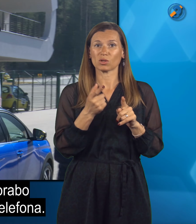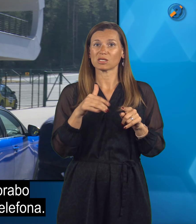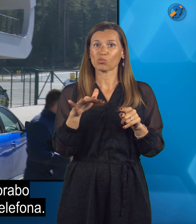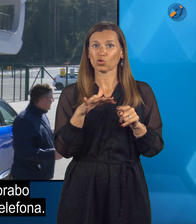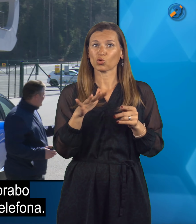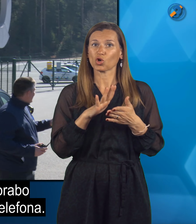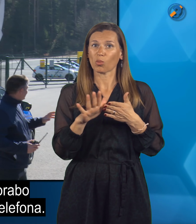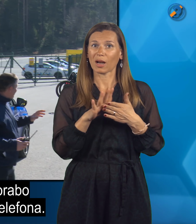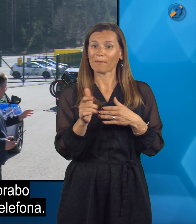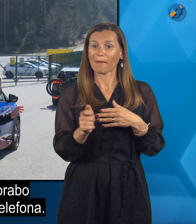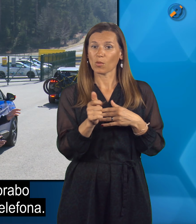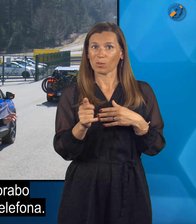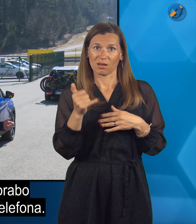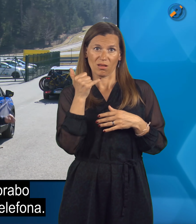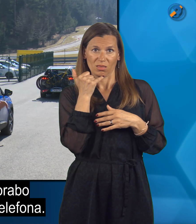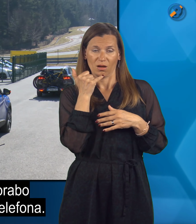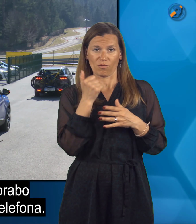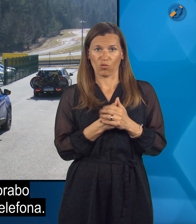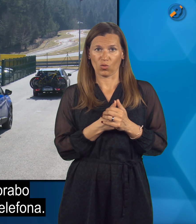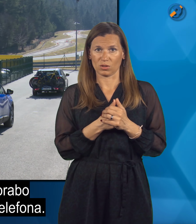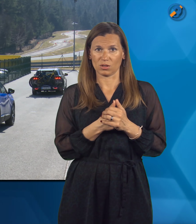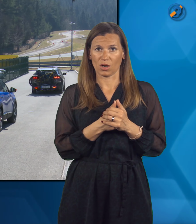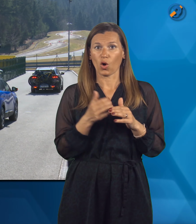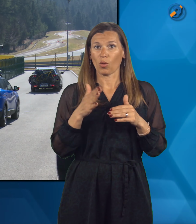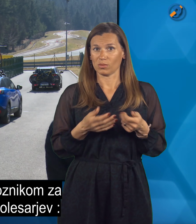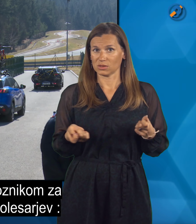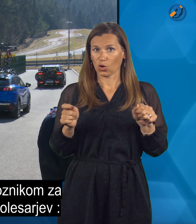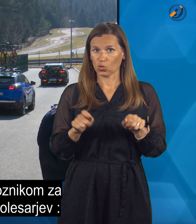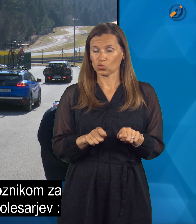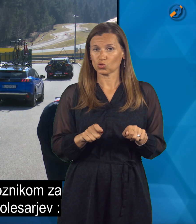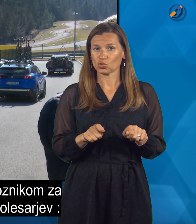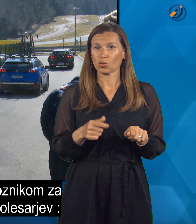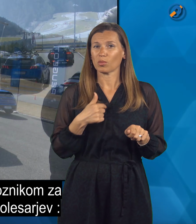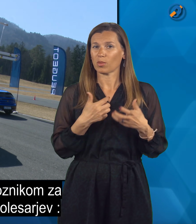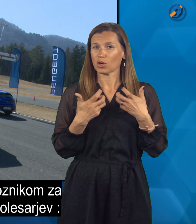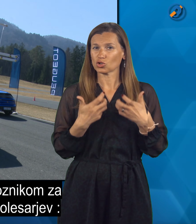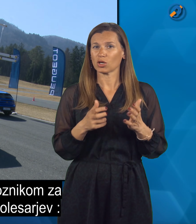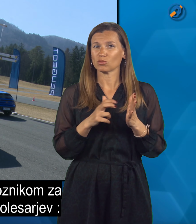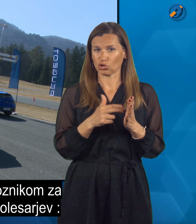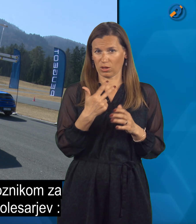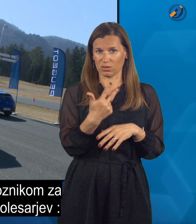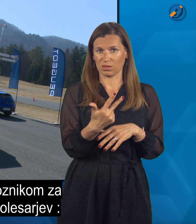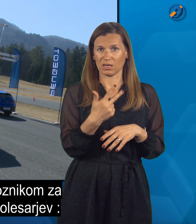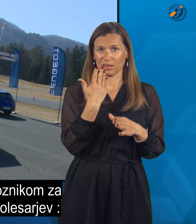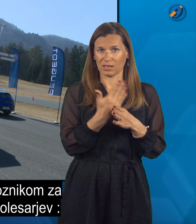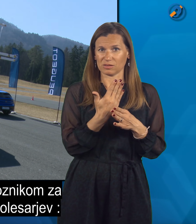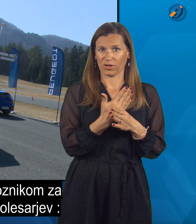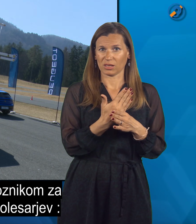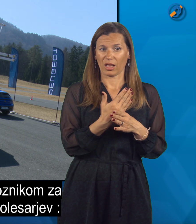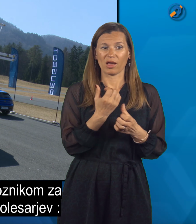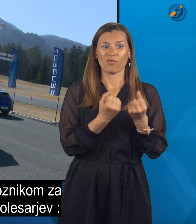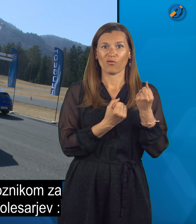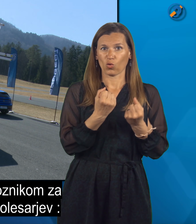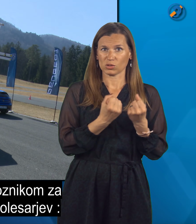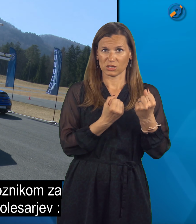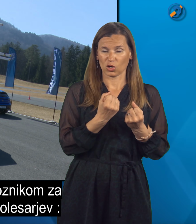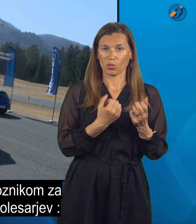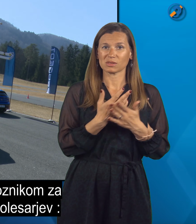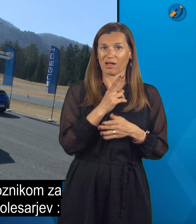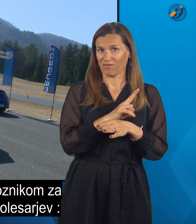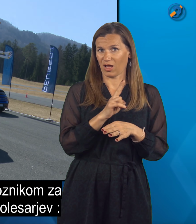tudi z področja uporabe mobilnega telefona. Ob koncu želim navesti še 3 nasvete voznikom